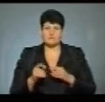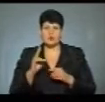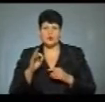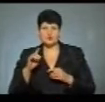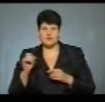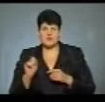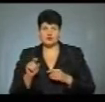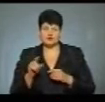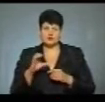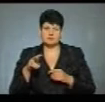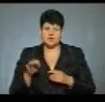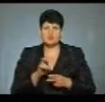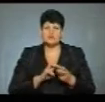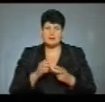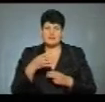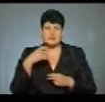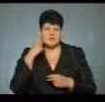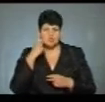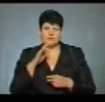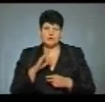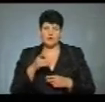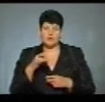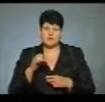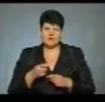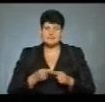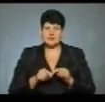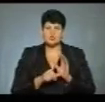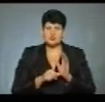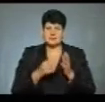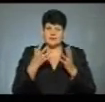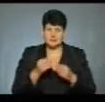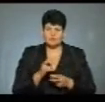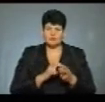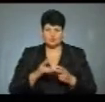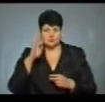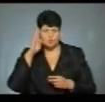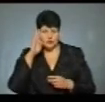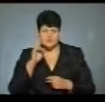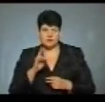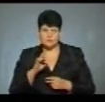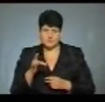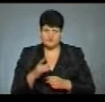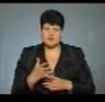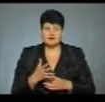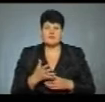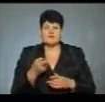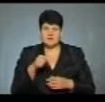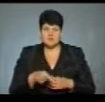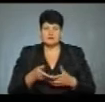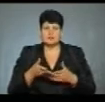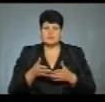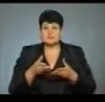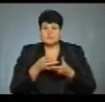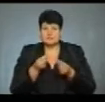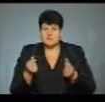сьогодні шукали 15-річного Віктора Груб'яка. Це шостий день пошуків хлопця у Козівському районі. Віктор родом із села Золота Слобода, зник у